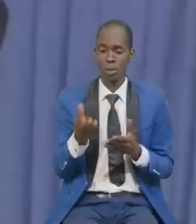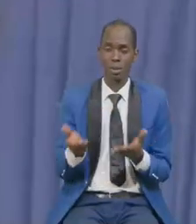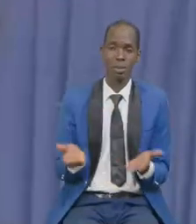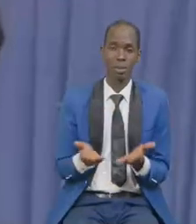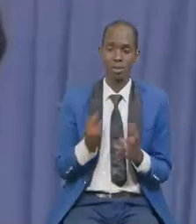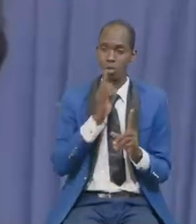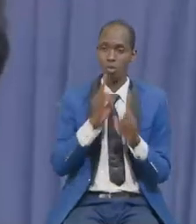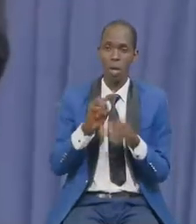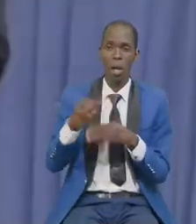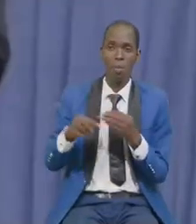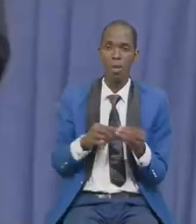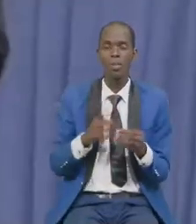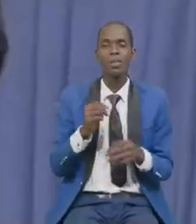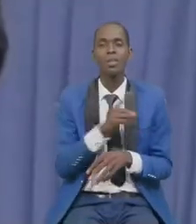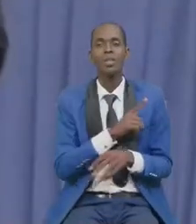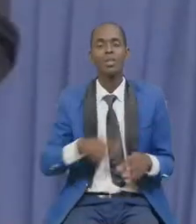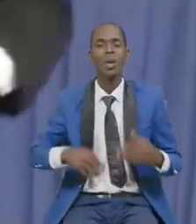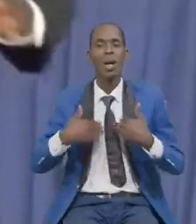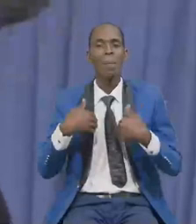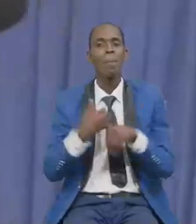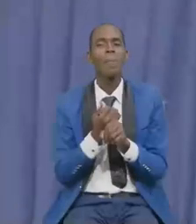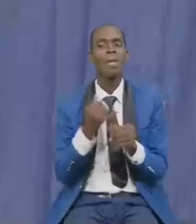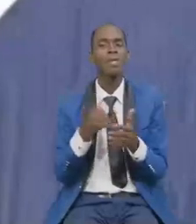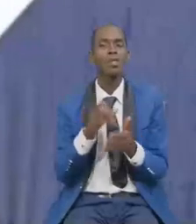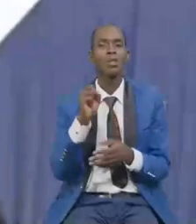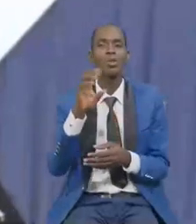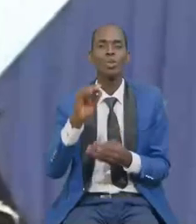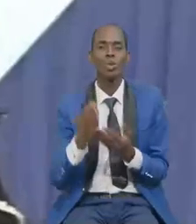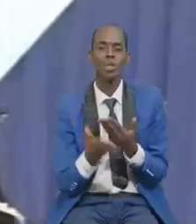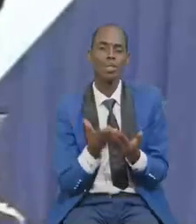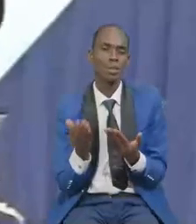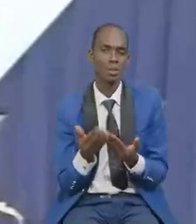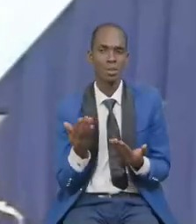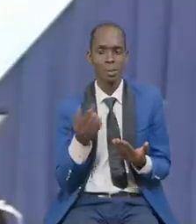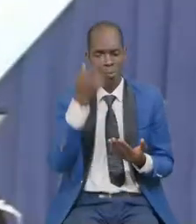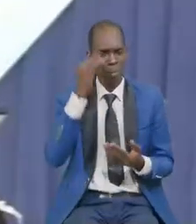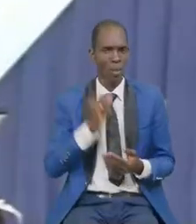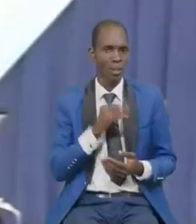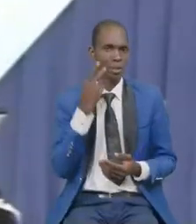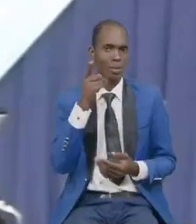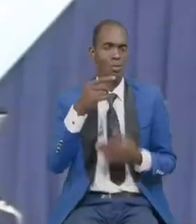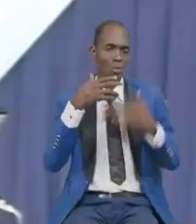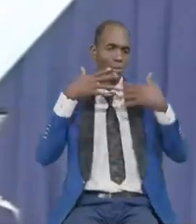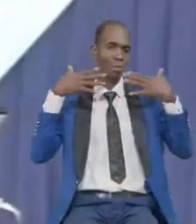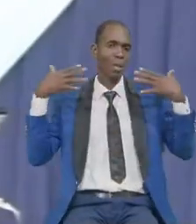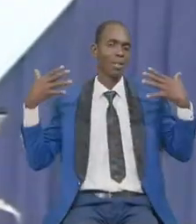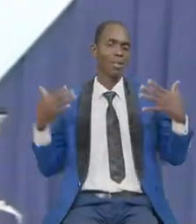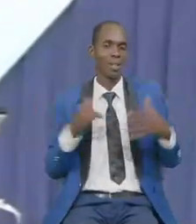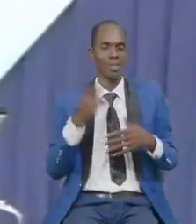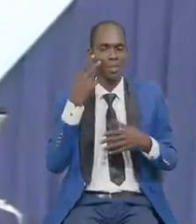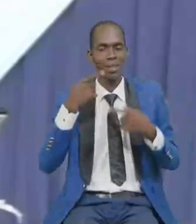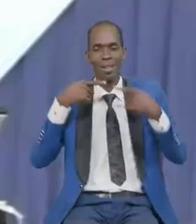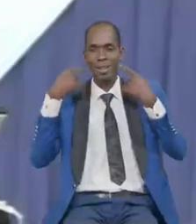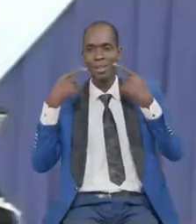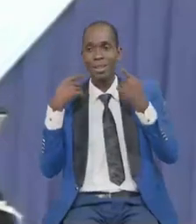le Seigneur l'a rendue si facile. Parce que je te vois sourire, je te vois rire depuis que je suis venu,